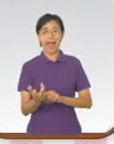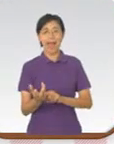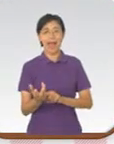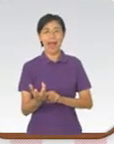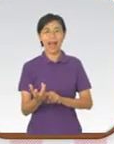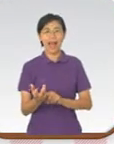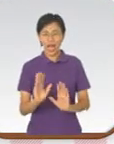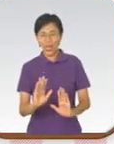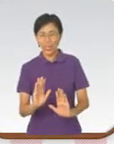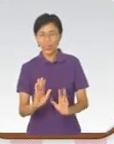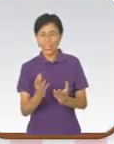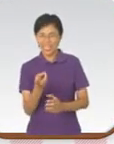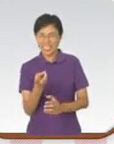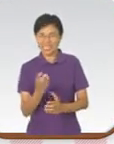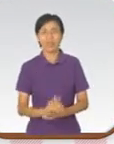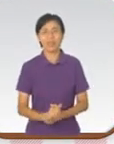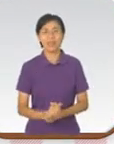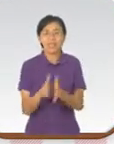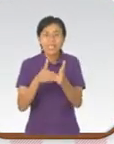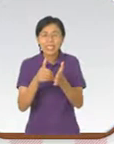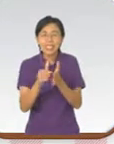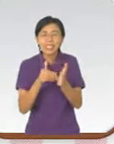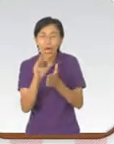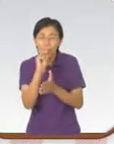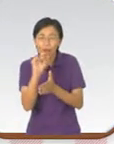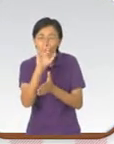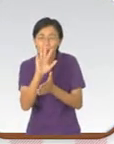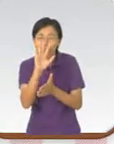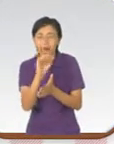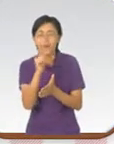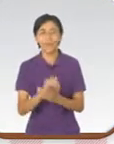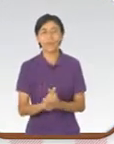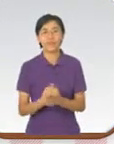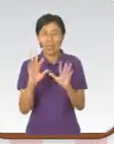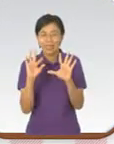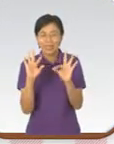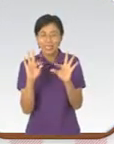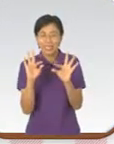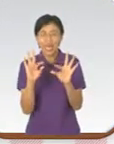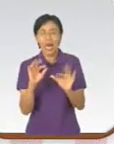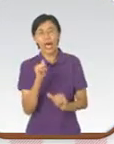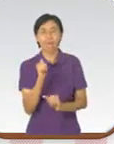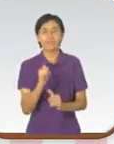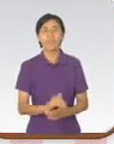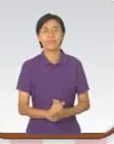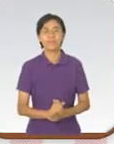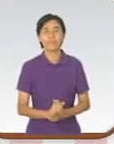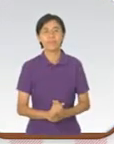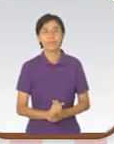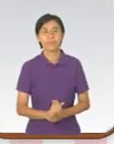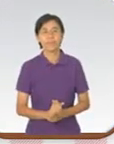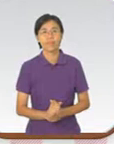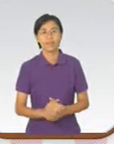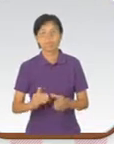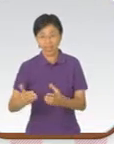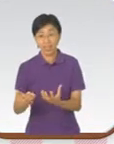เกือบละอีกนิดนึงนะคะสีน่าจะได้แล้วความข้นก็น่าจะใกล้ๆแล้วนะคะ อันนี้ก็เหลือแต่